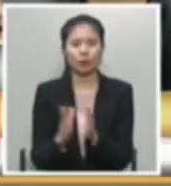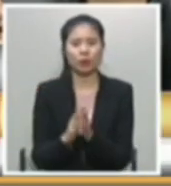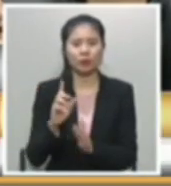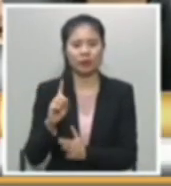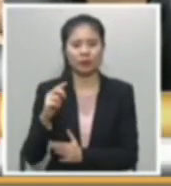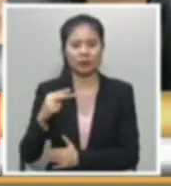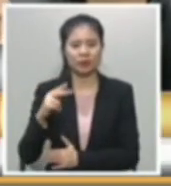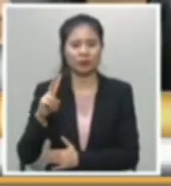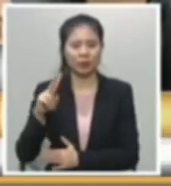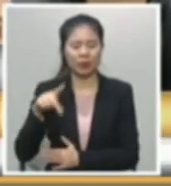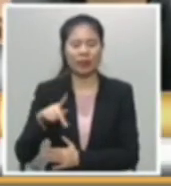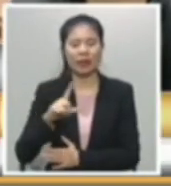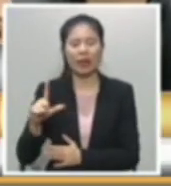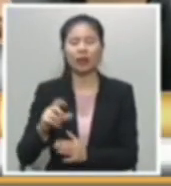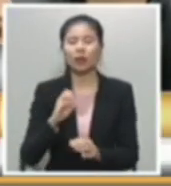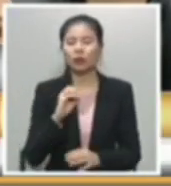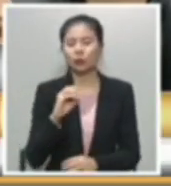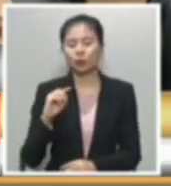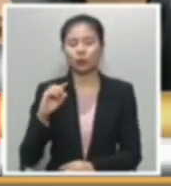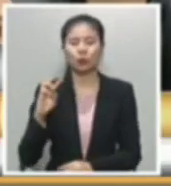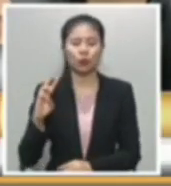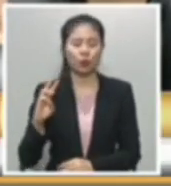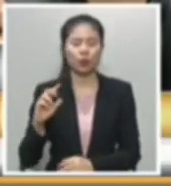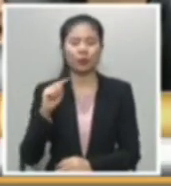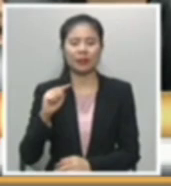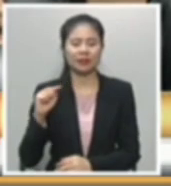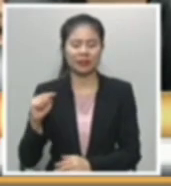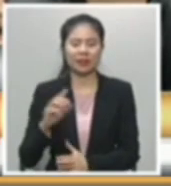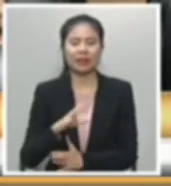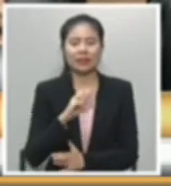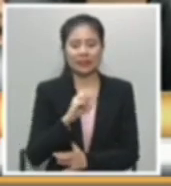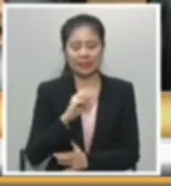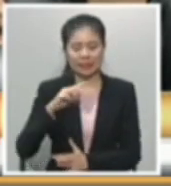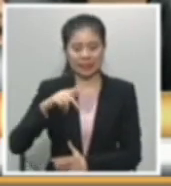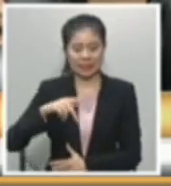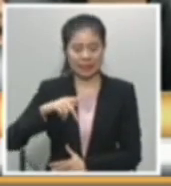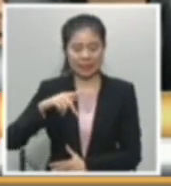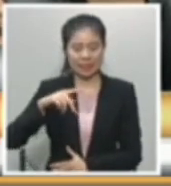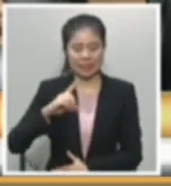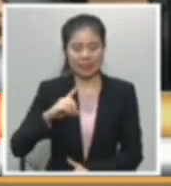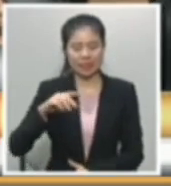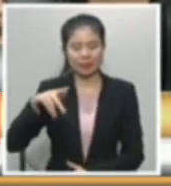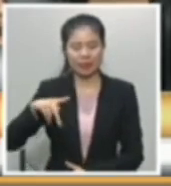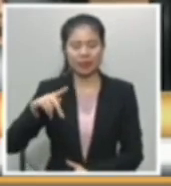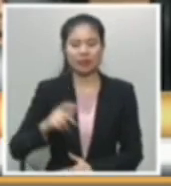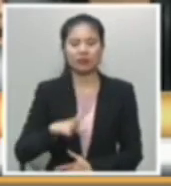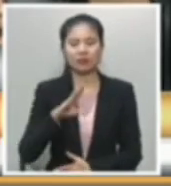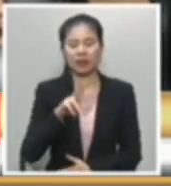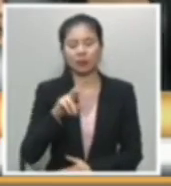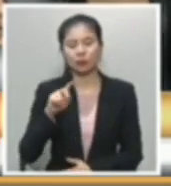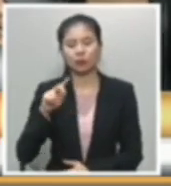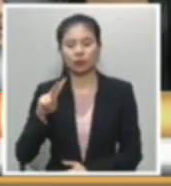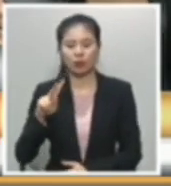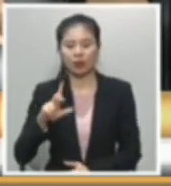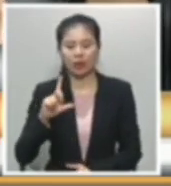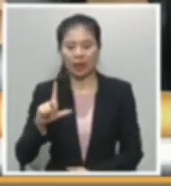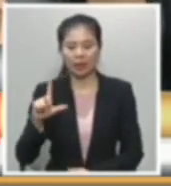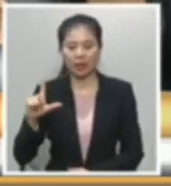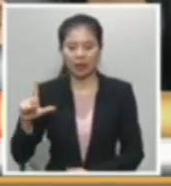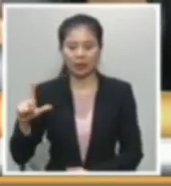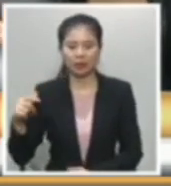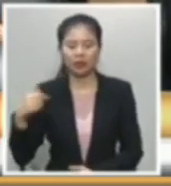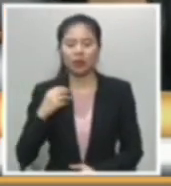มาณ 0.6% ไม่ใช่ของต่อ GDP นะครับ 0.6% ของงบประมาณ 3.2 ล้านล้านเทียบได้ก็เ